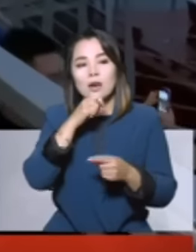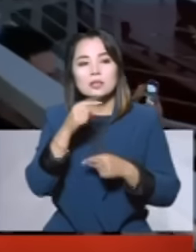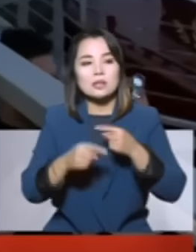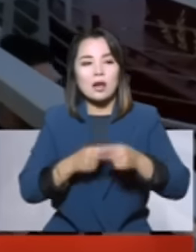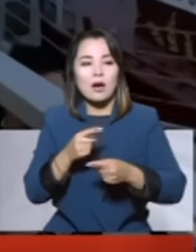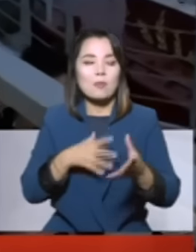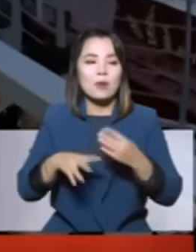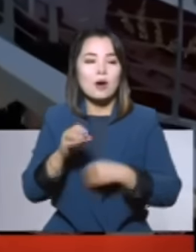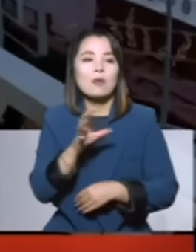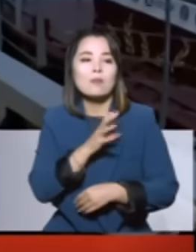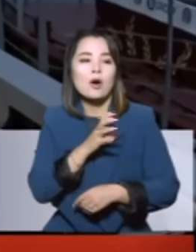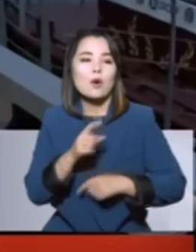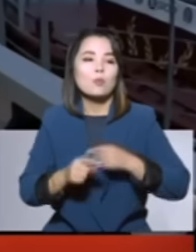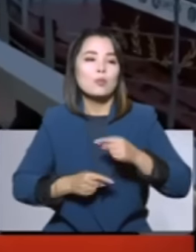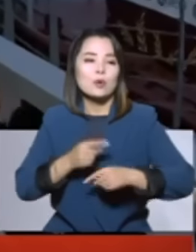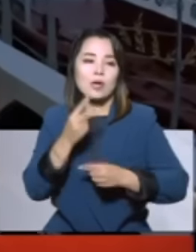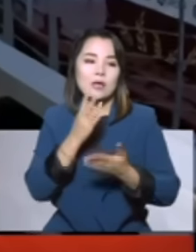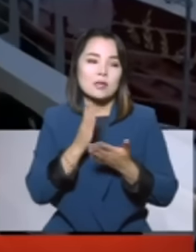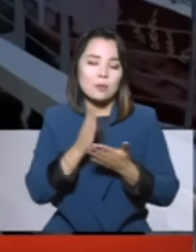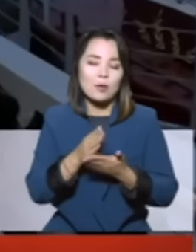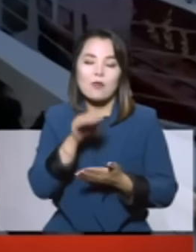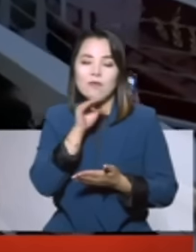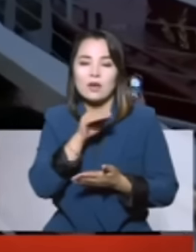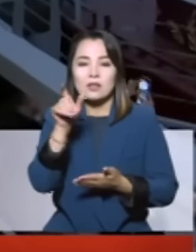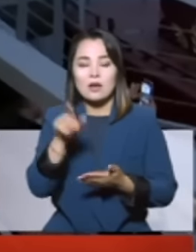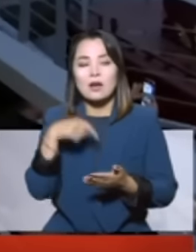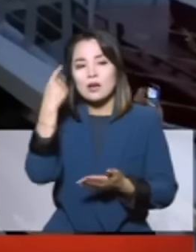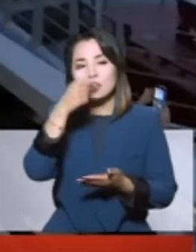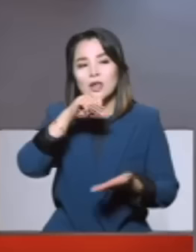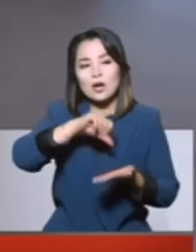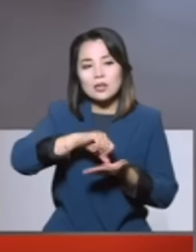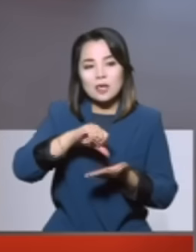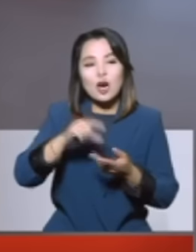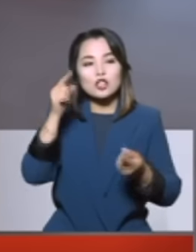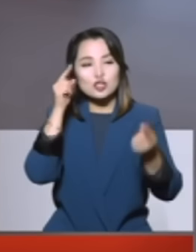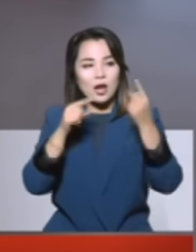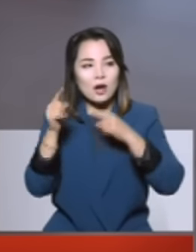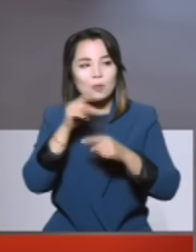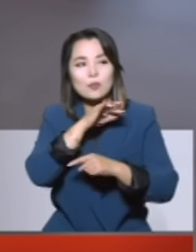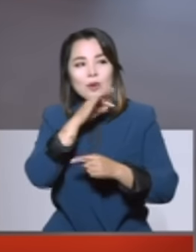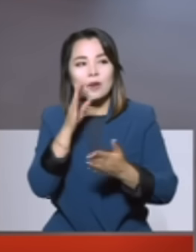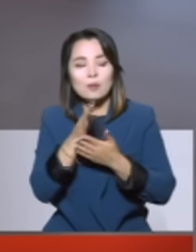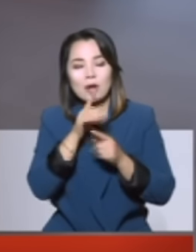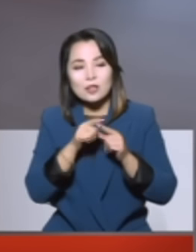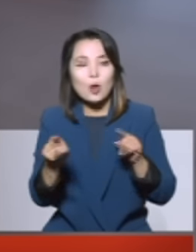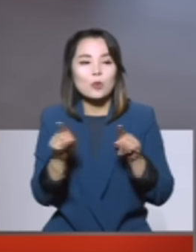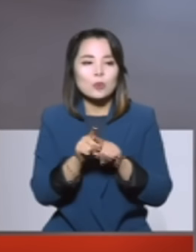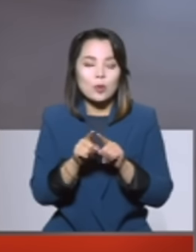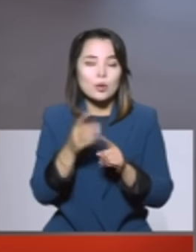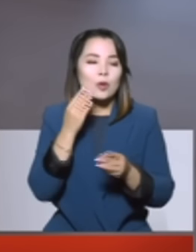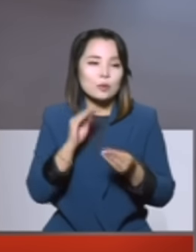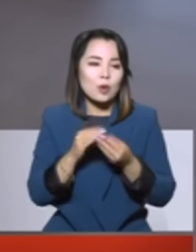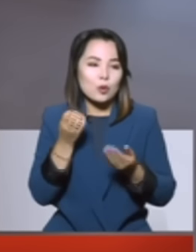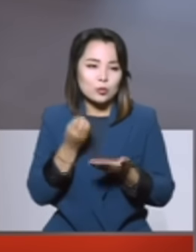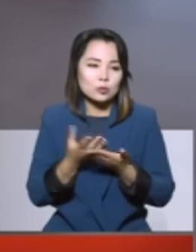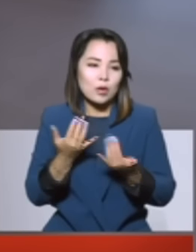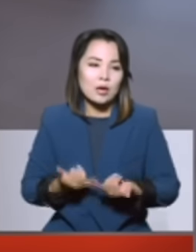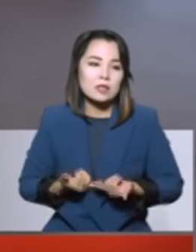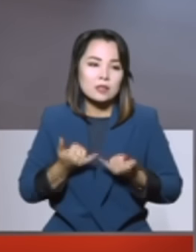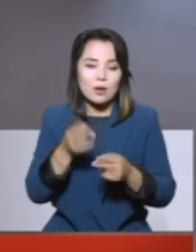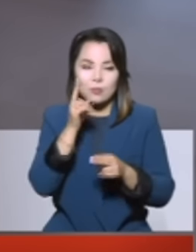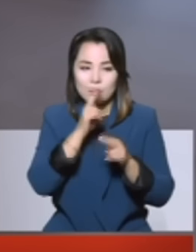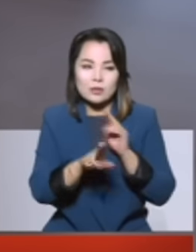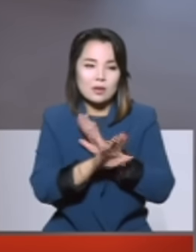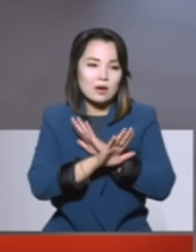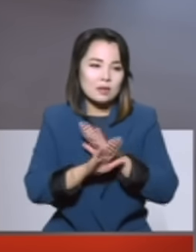атамыздың бай мұрасы, философиялық мәні зор шығармалары қанша уақыт өтсе де өзінің құндылығын